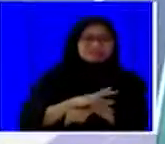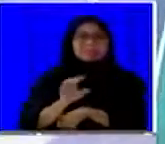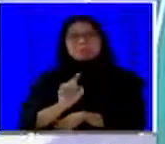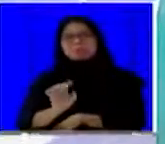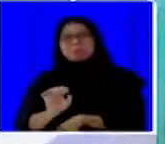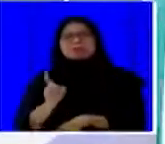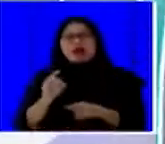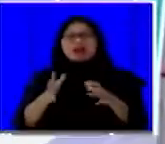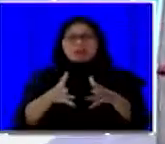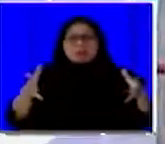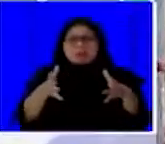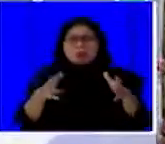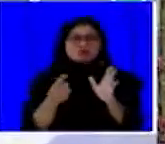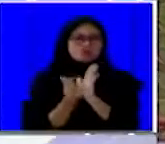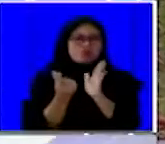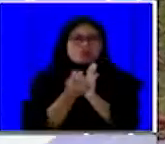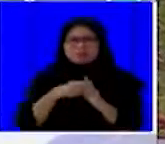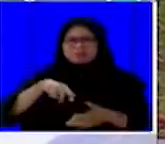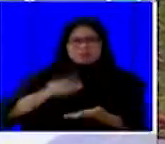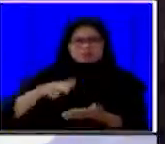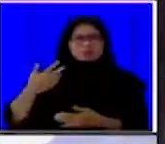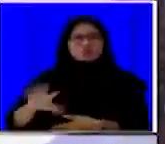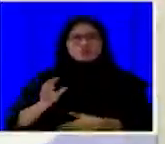pelonggaran dan modifikasi undang-undang oleh pemerintah sendiri.